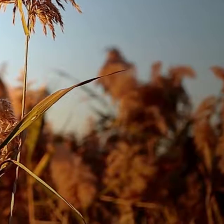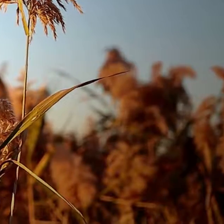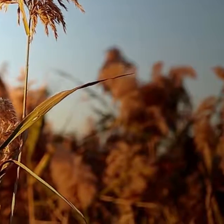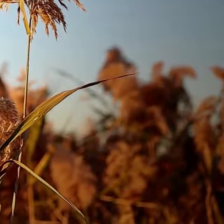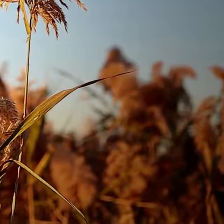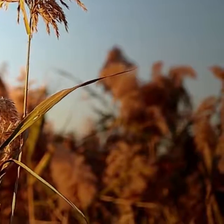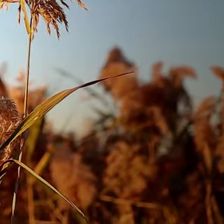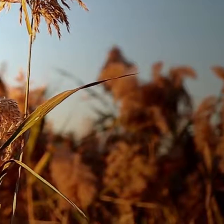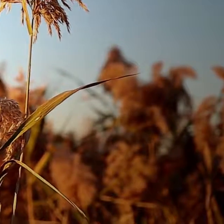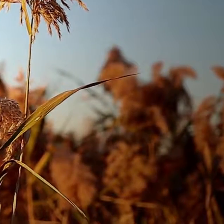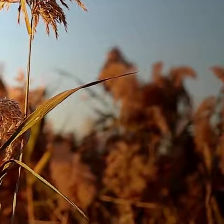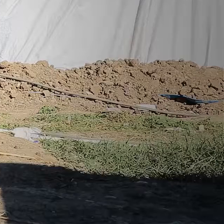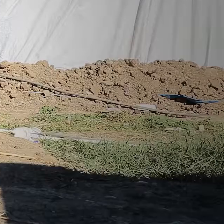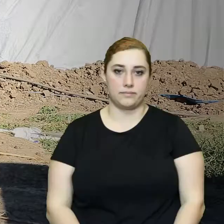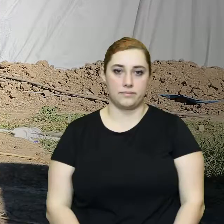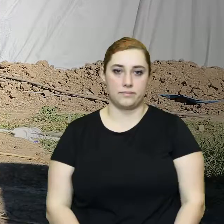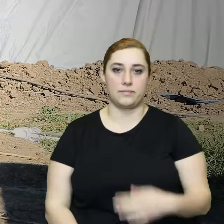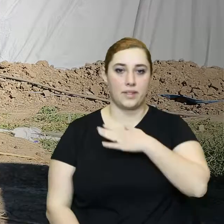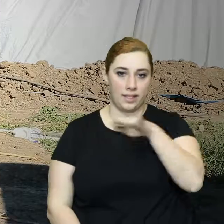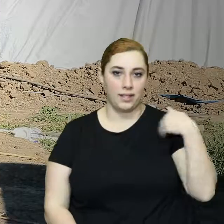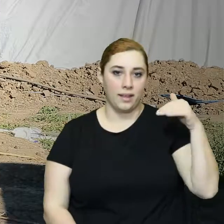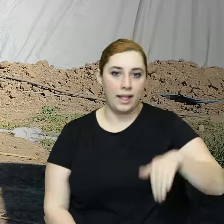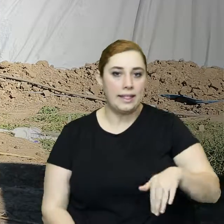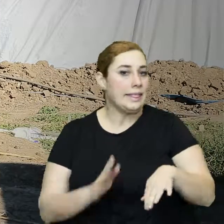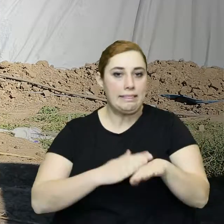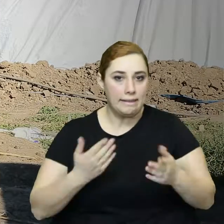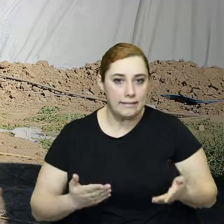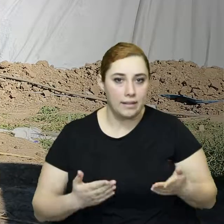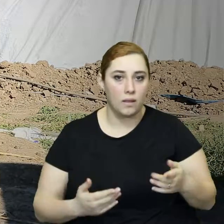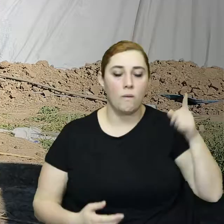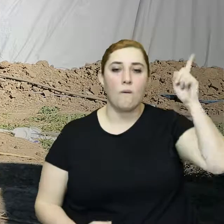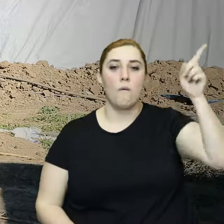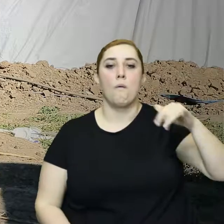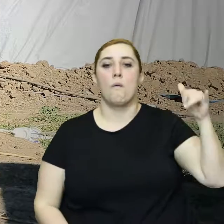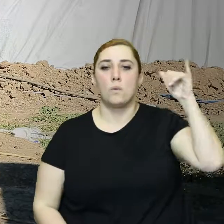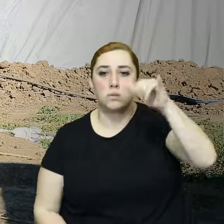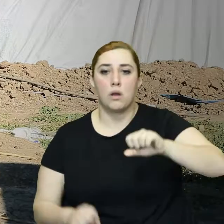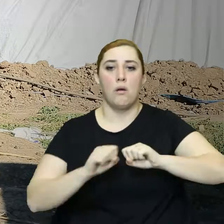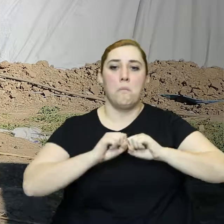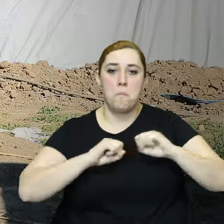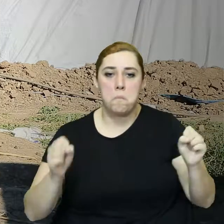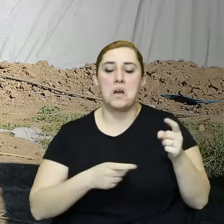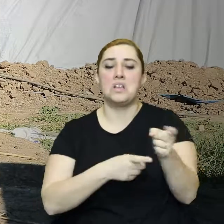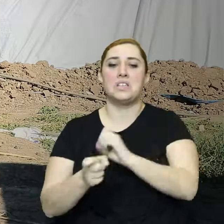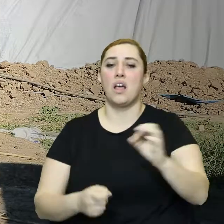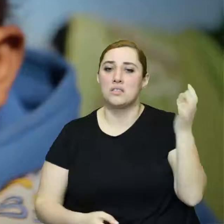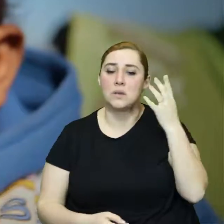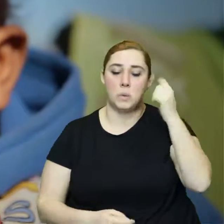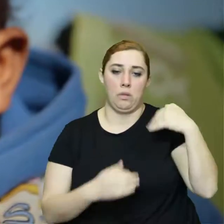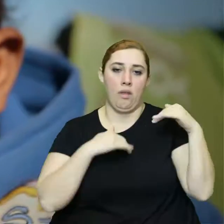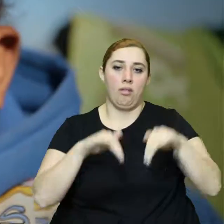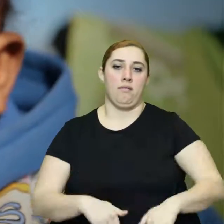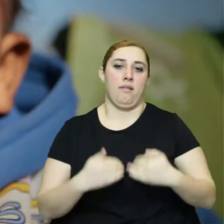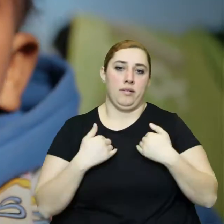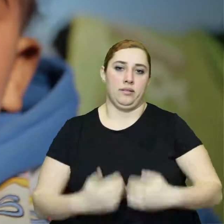Çadır önünde oturan yaşlı kadın, adam ve çocuk. Geldik. Niye mi geldik? Üzerimizdeki uçaklardan, bombalardan, silah